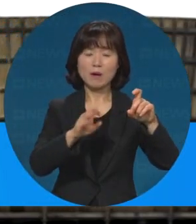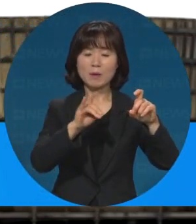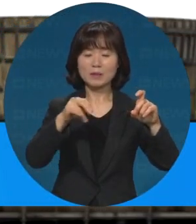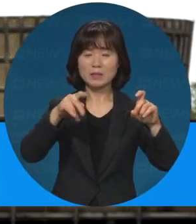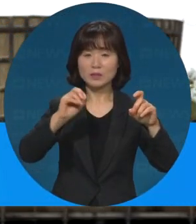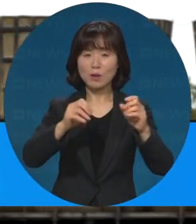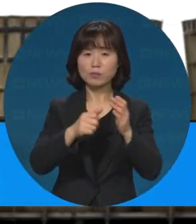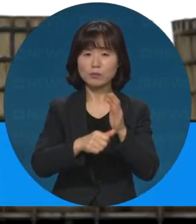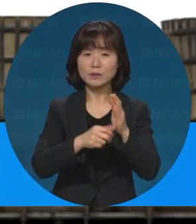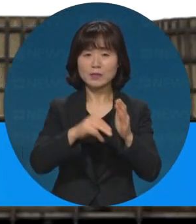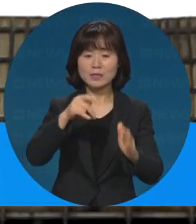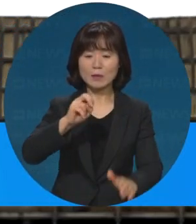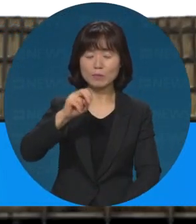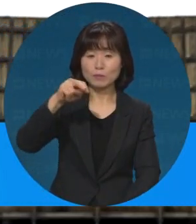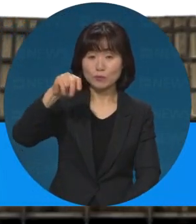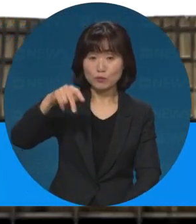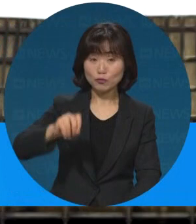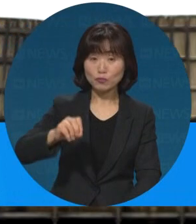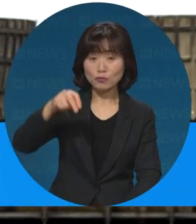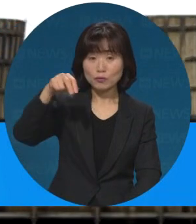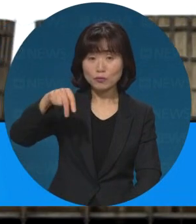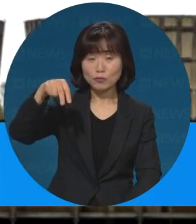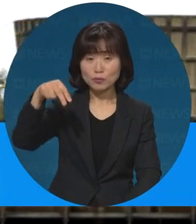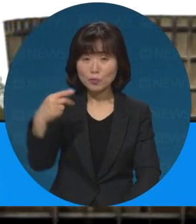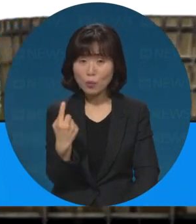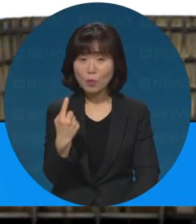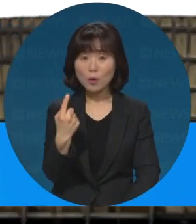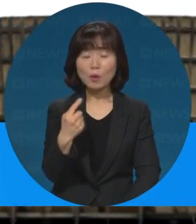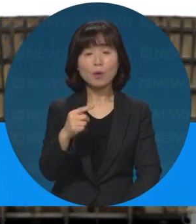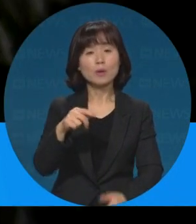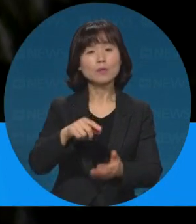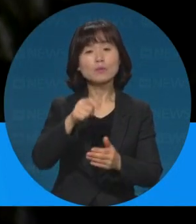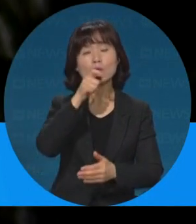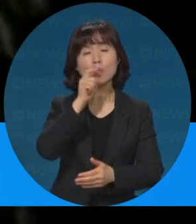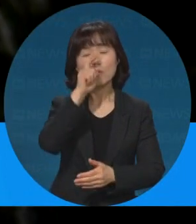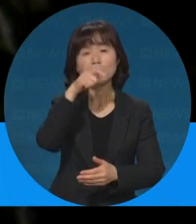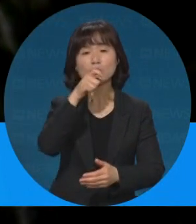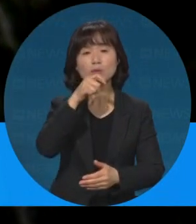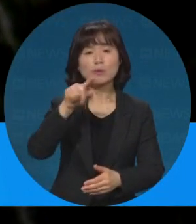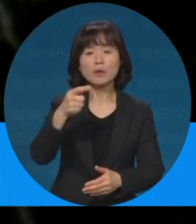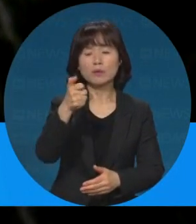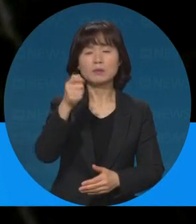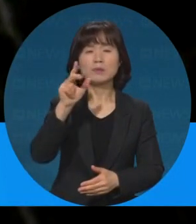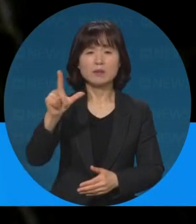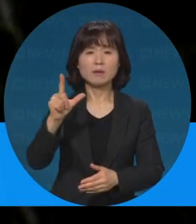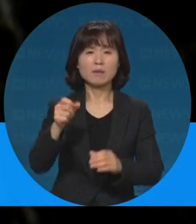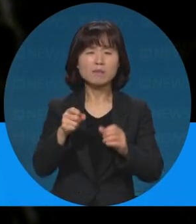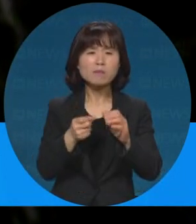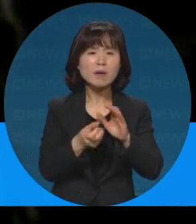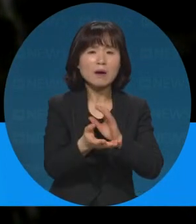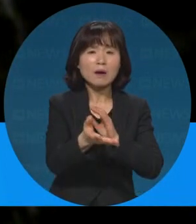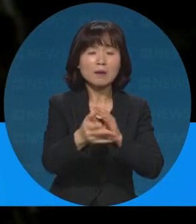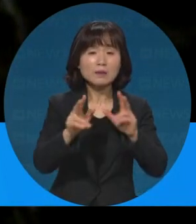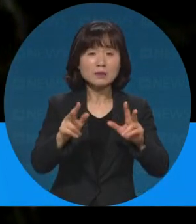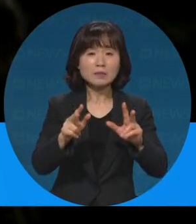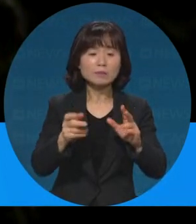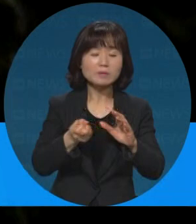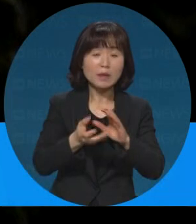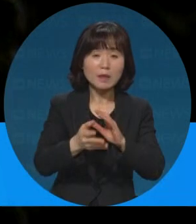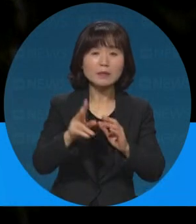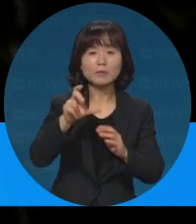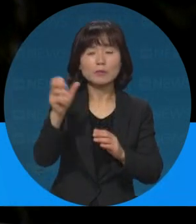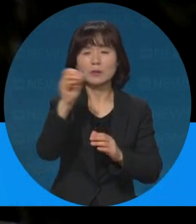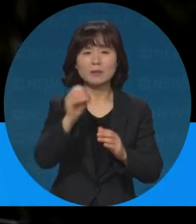삼중수소가 포함된 오염수 약 150만 리터가 누출됐다고 밝혔습니다. 이어 현재까지 방출된 삼중수소의 약 25%를